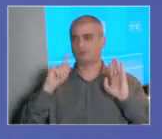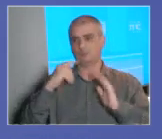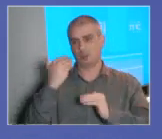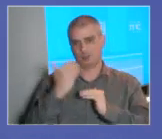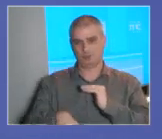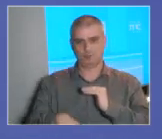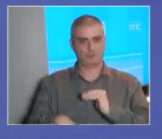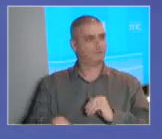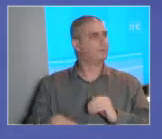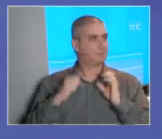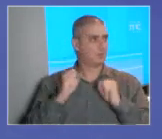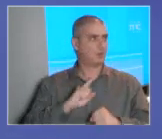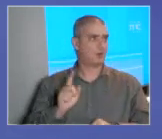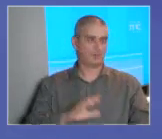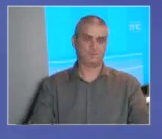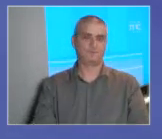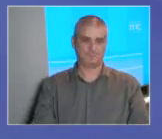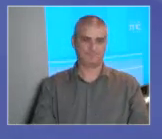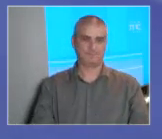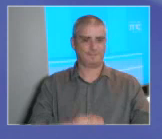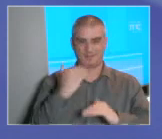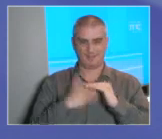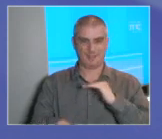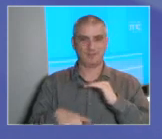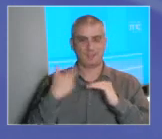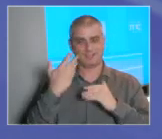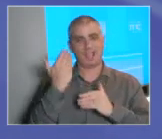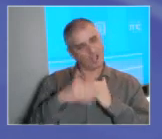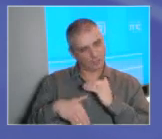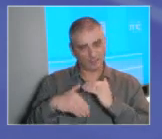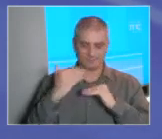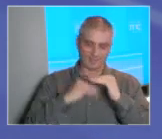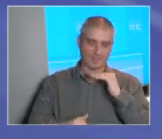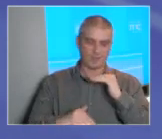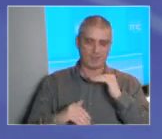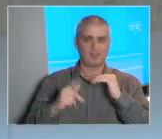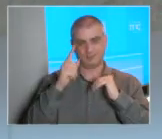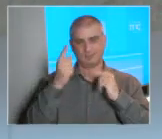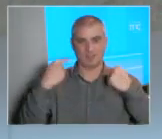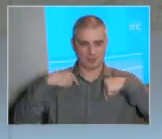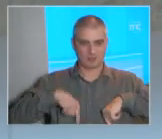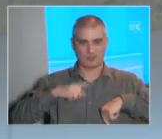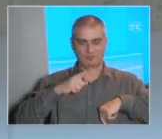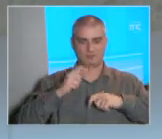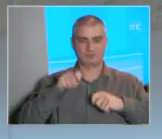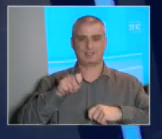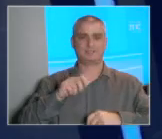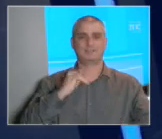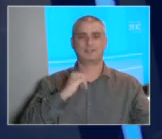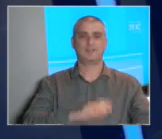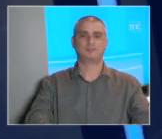השורה האחרונה, השורה התחתונה תהיה האחרונה, והתחתונה תהיה אצל יושב ראש הכנסת.